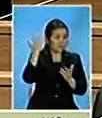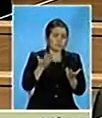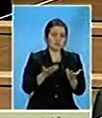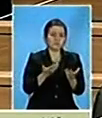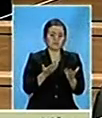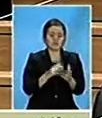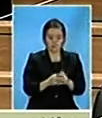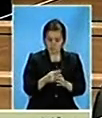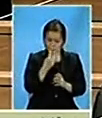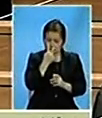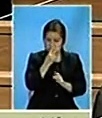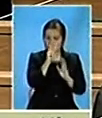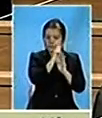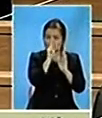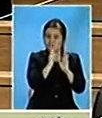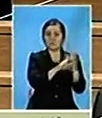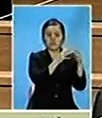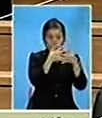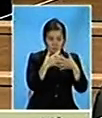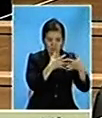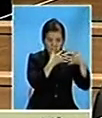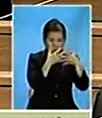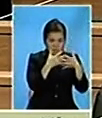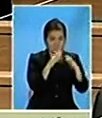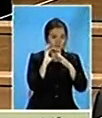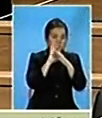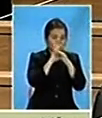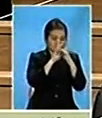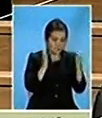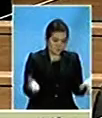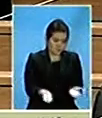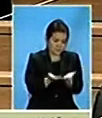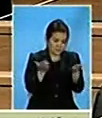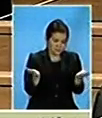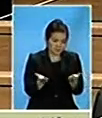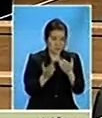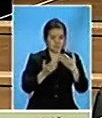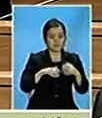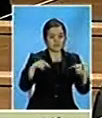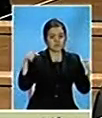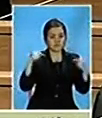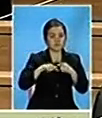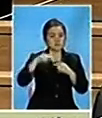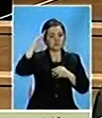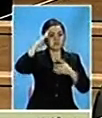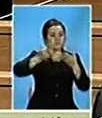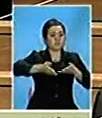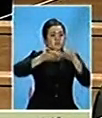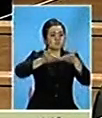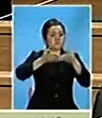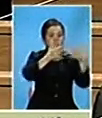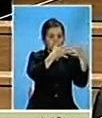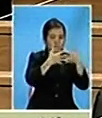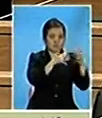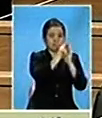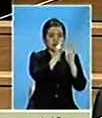เห็นกฎหมาย Jones Act ของอเมริกาว่าโดยการส่งเสริมกิจการพาณิชยนาวีของสหรัฐอเมริก